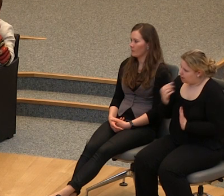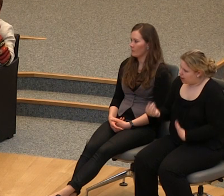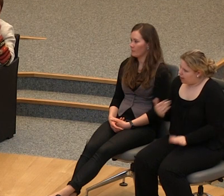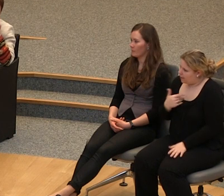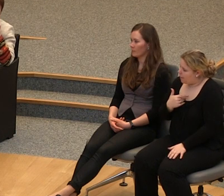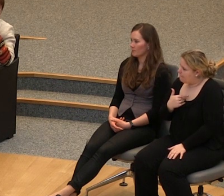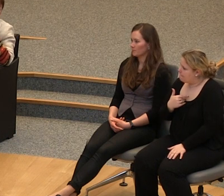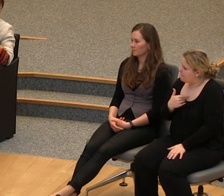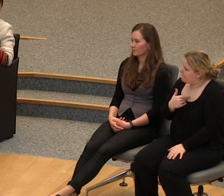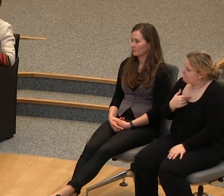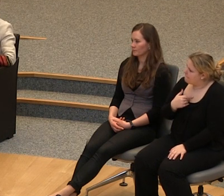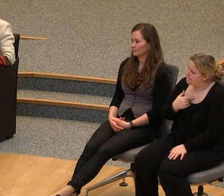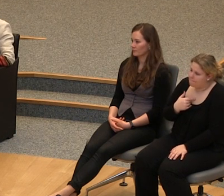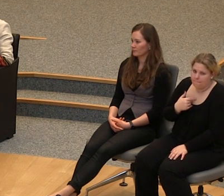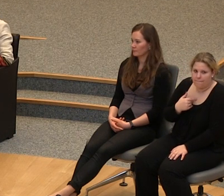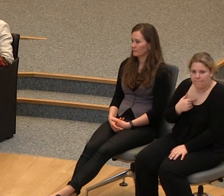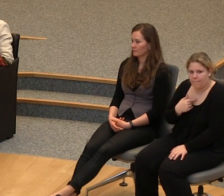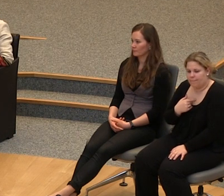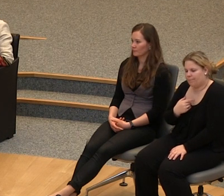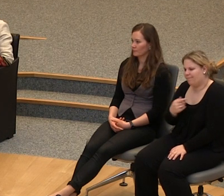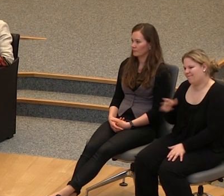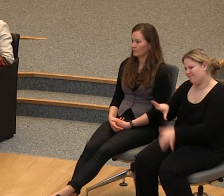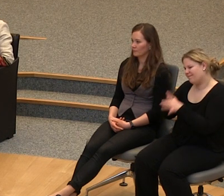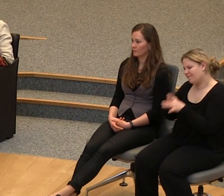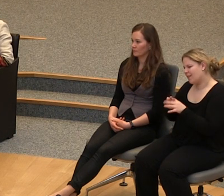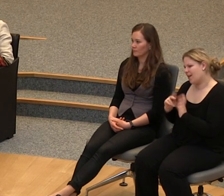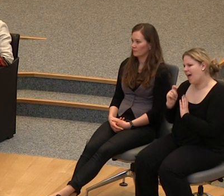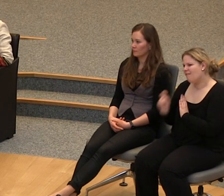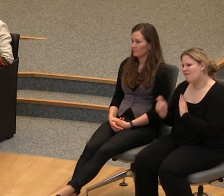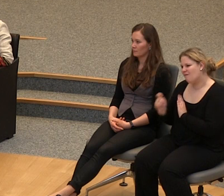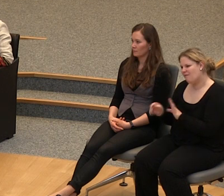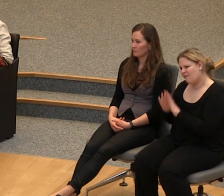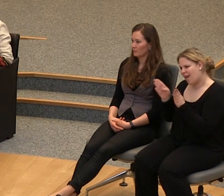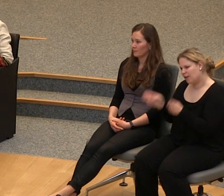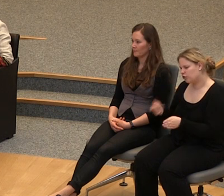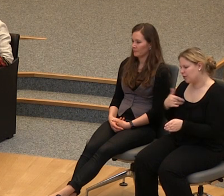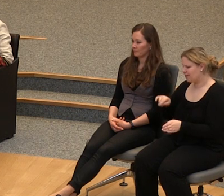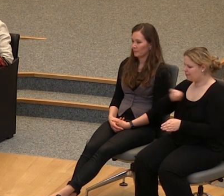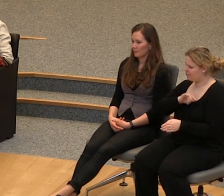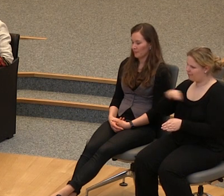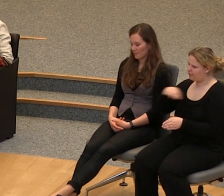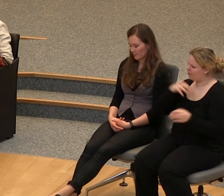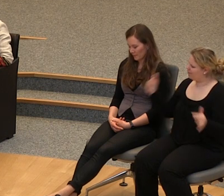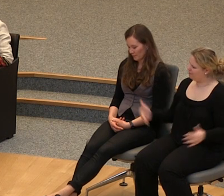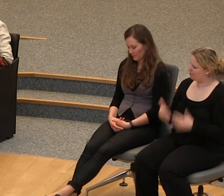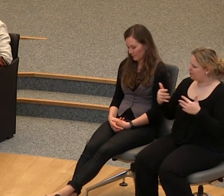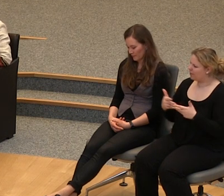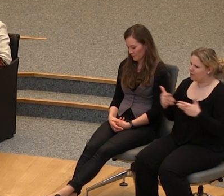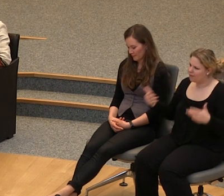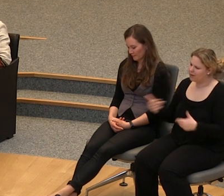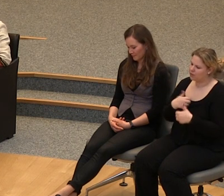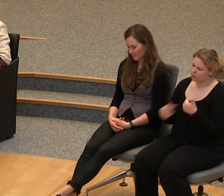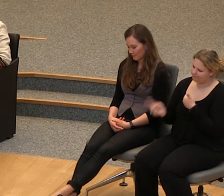ich also gerade an den Werkstätten so besonders widersinnig finde. Erstens mal, sie waren